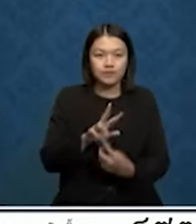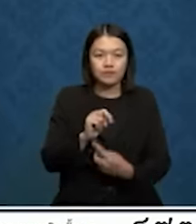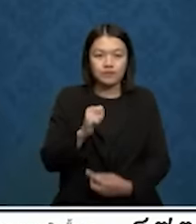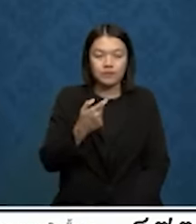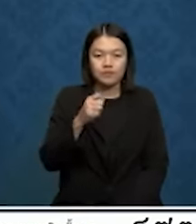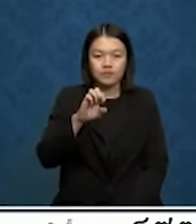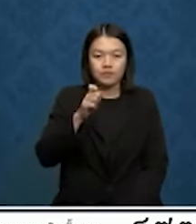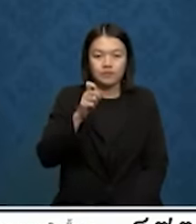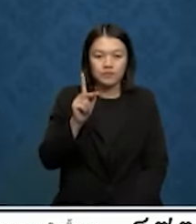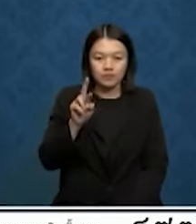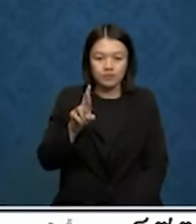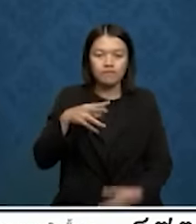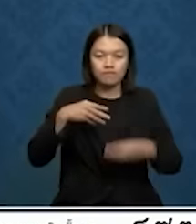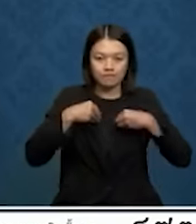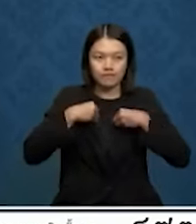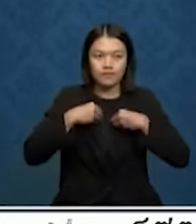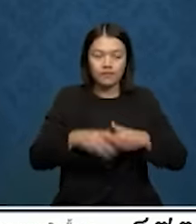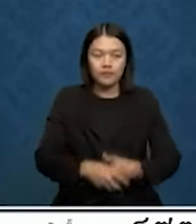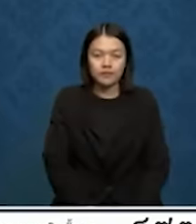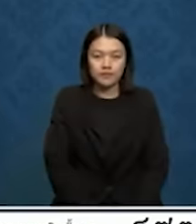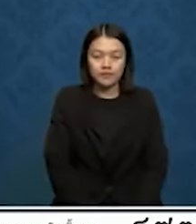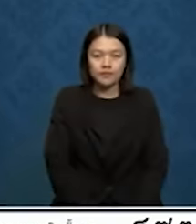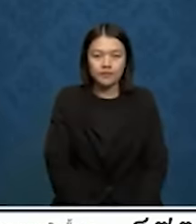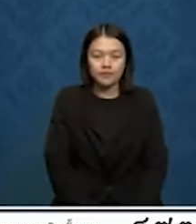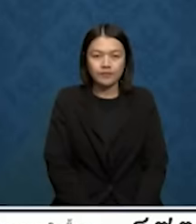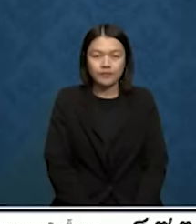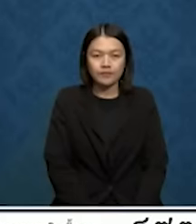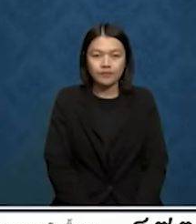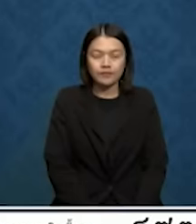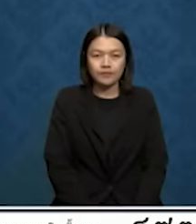ตฤกะ เห็นชอบครับ